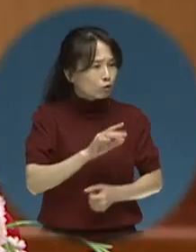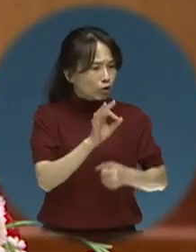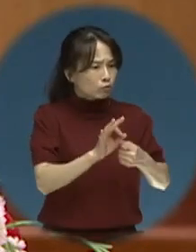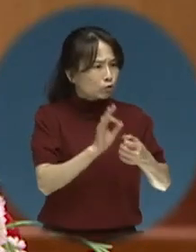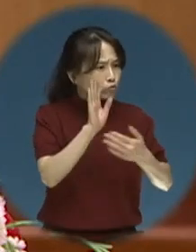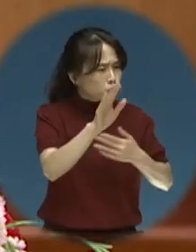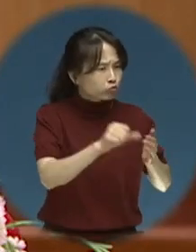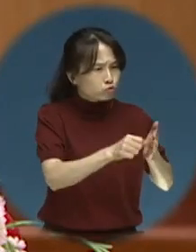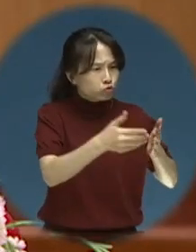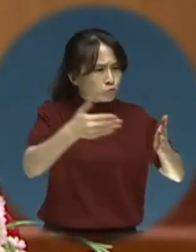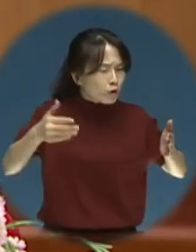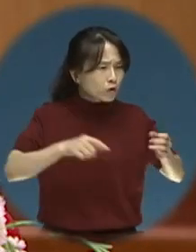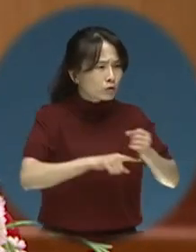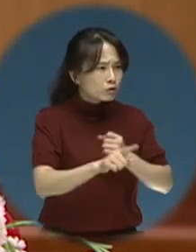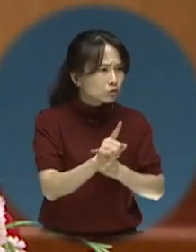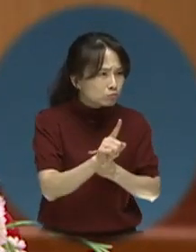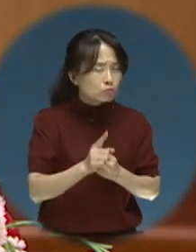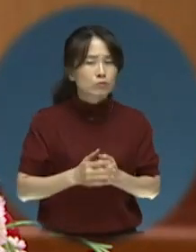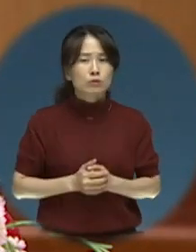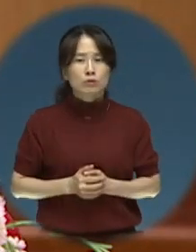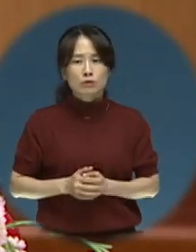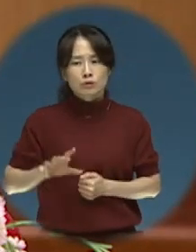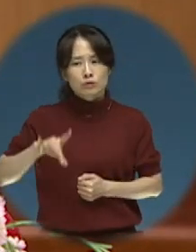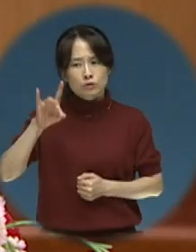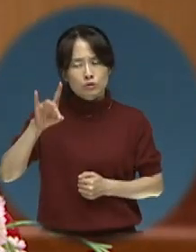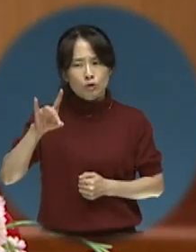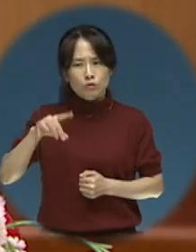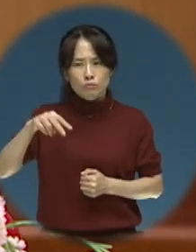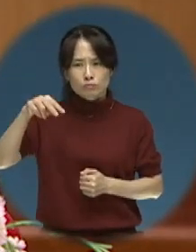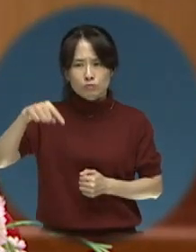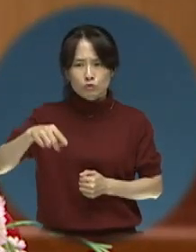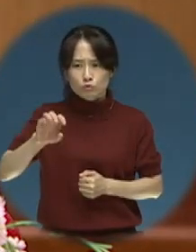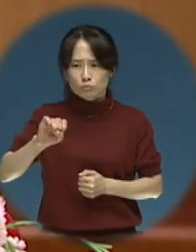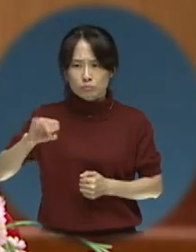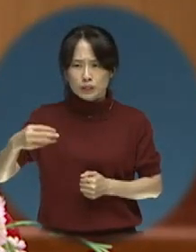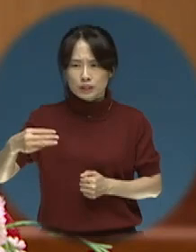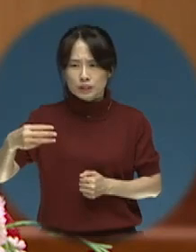이제 그게 첫 수필집이 나가고 나서